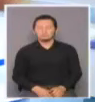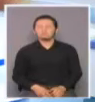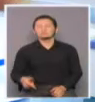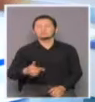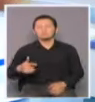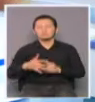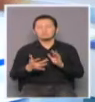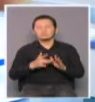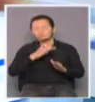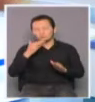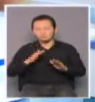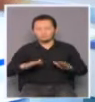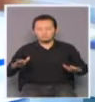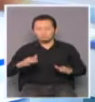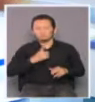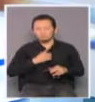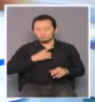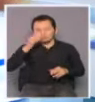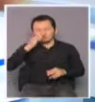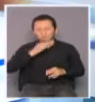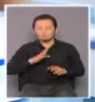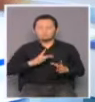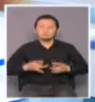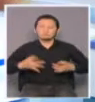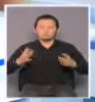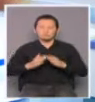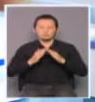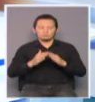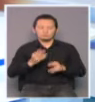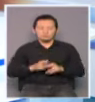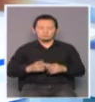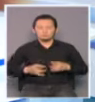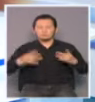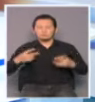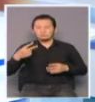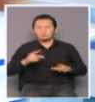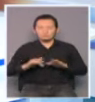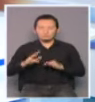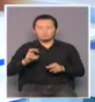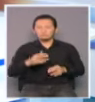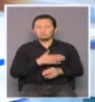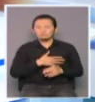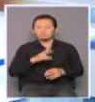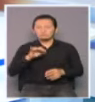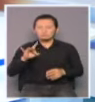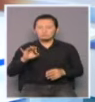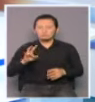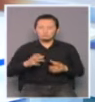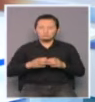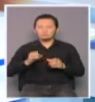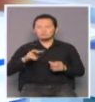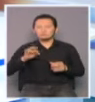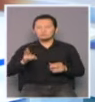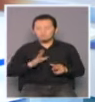В Атырау многодетный одинокий отец справил новоселье. В рамках акции «20 добрых дел» член партии «Нур Отан» Алибек Семгалиев